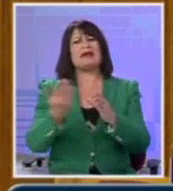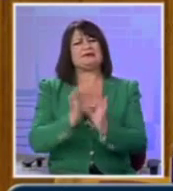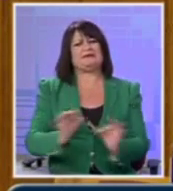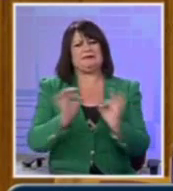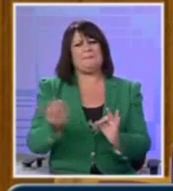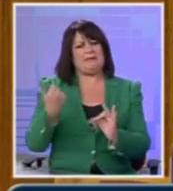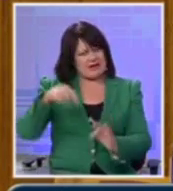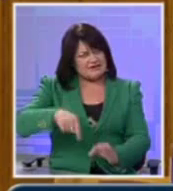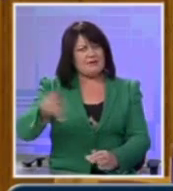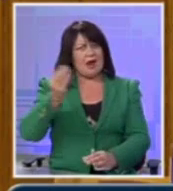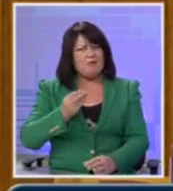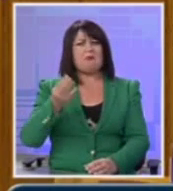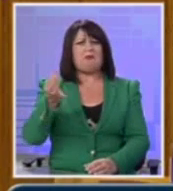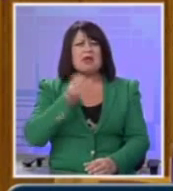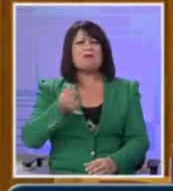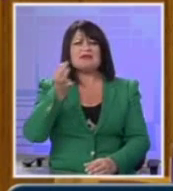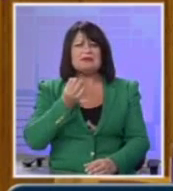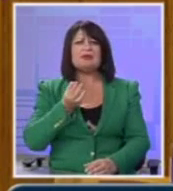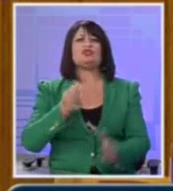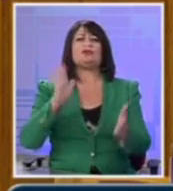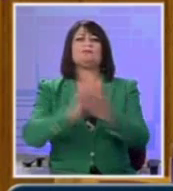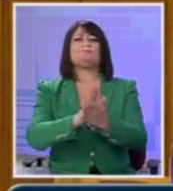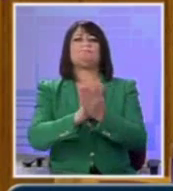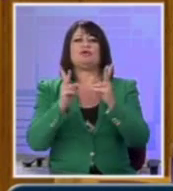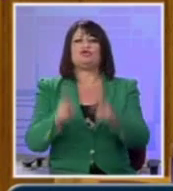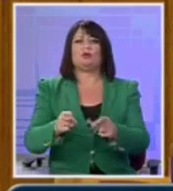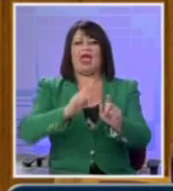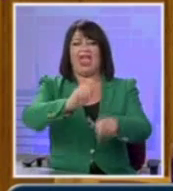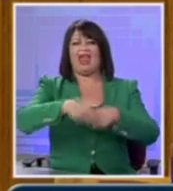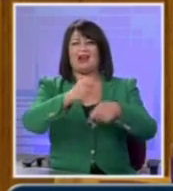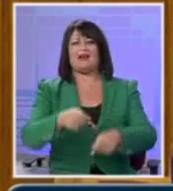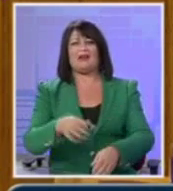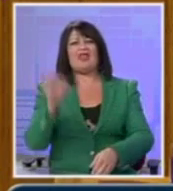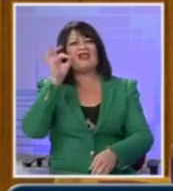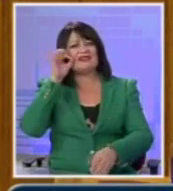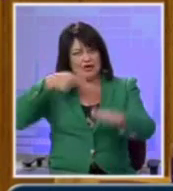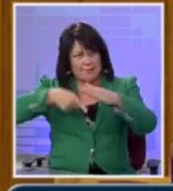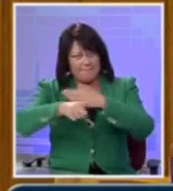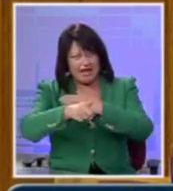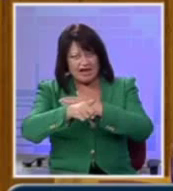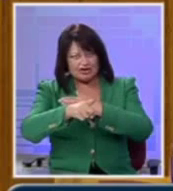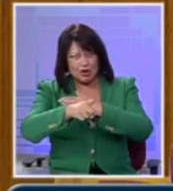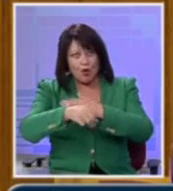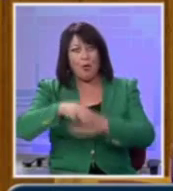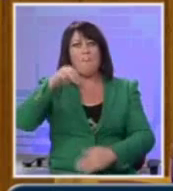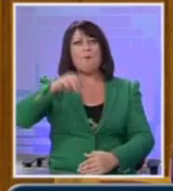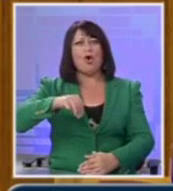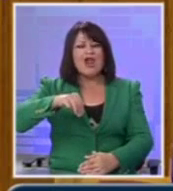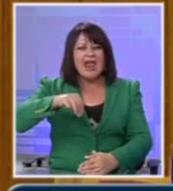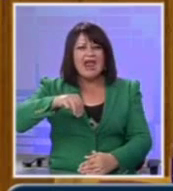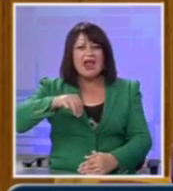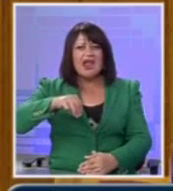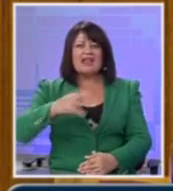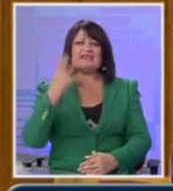και σήμερα ότι κολλήσαμε τα έργα. Ποια έργα? Το μετρό της Θεσσαλονίκης, το Μωρέα, τα τέσσερα έργα